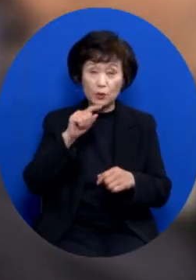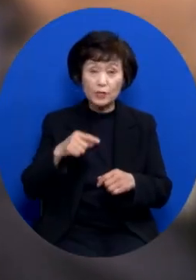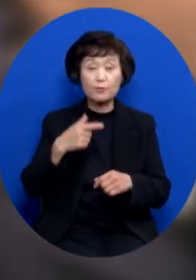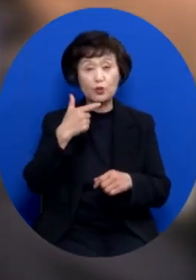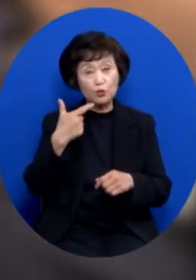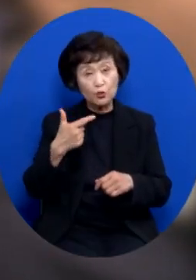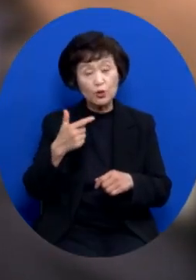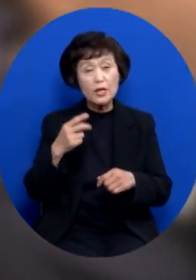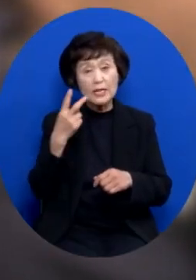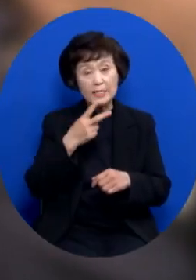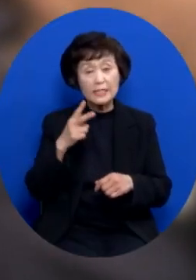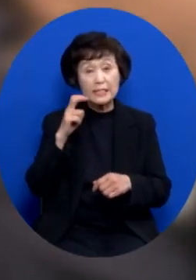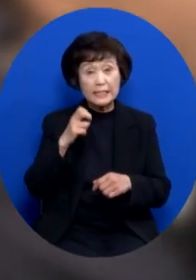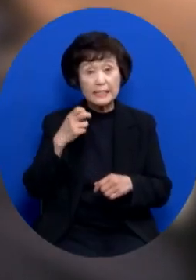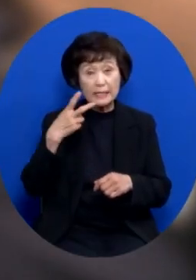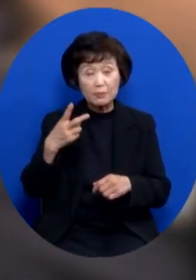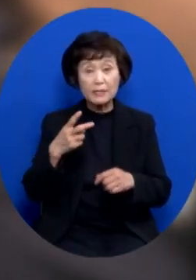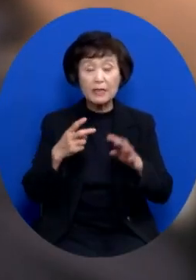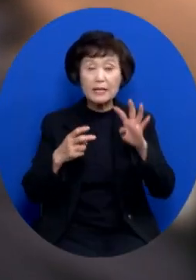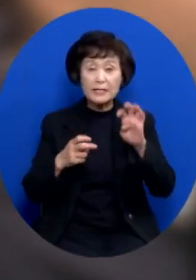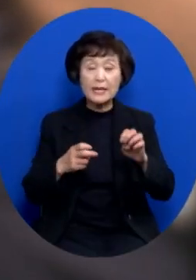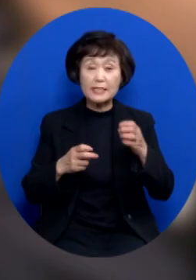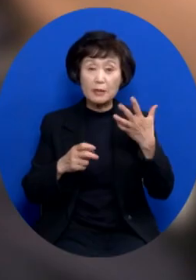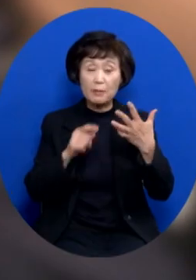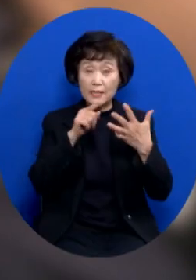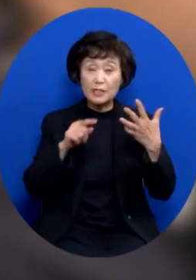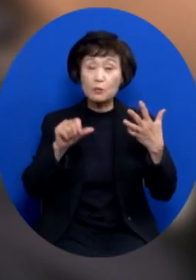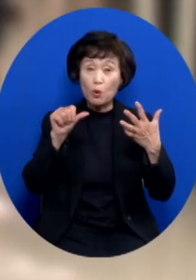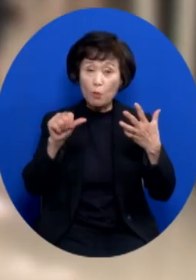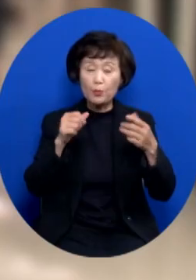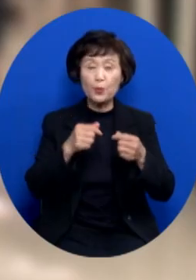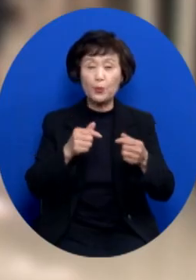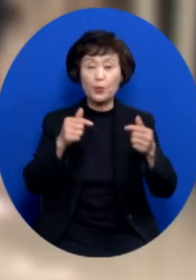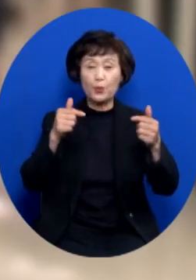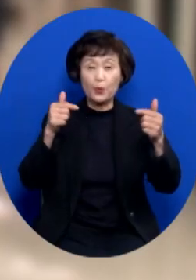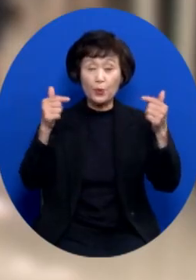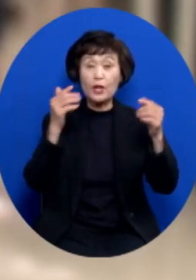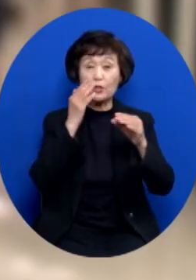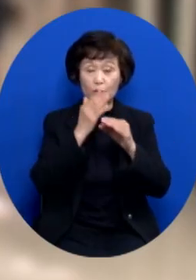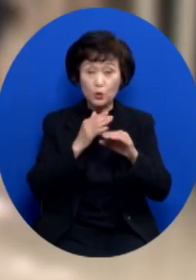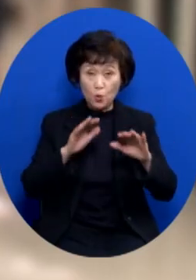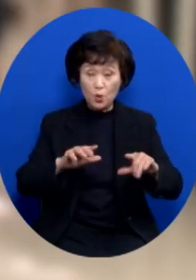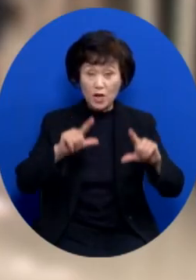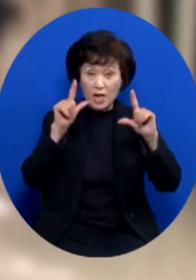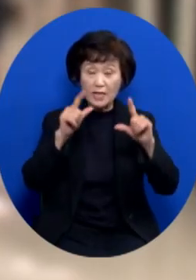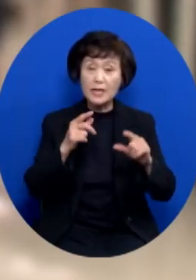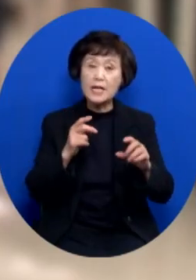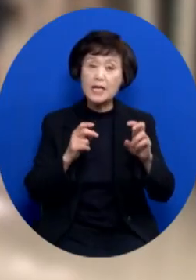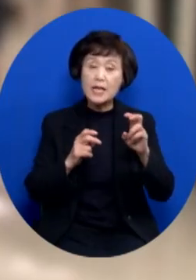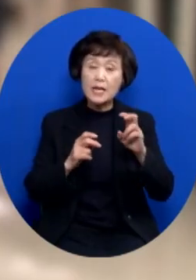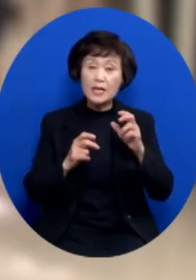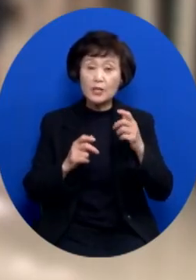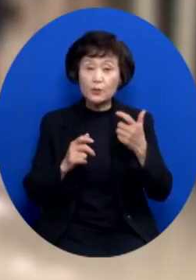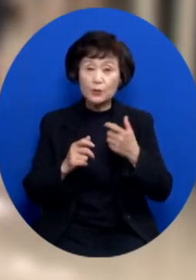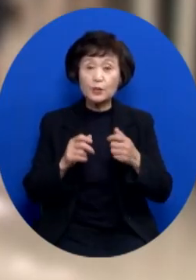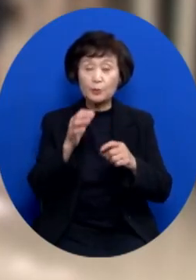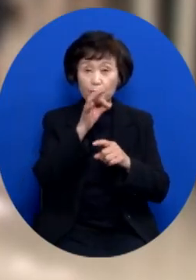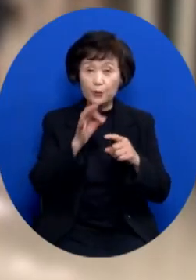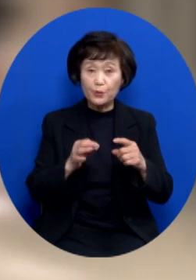45.2%, 2022년 48.4%로 계속 상승해 올해는 50%에